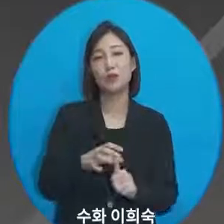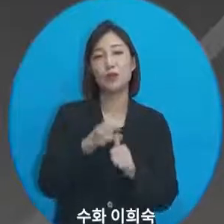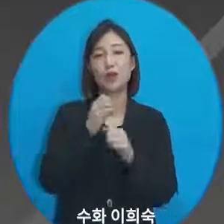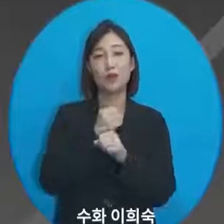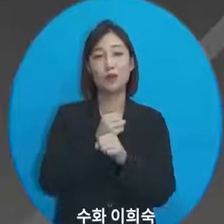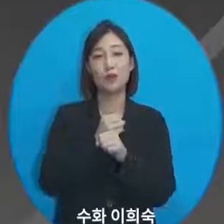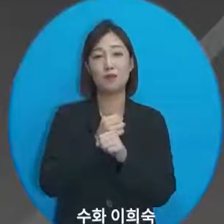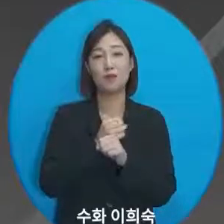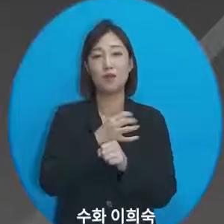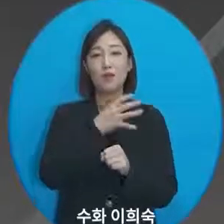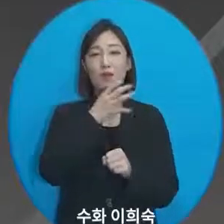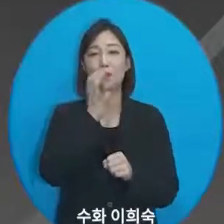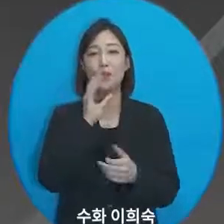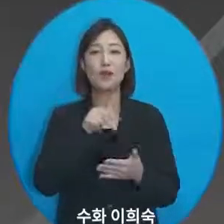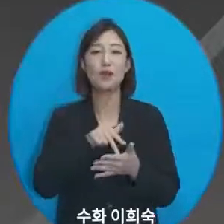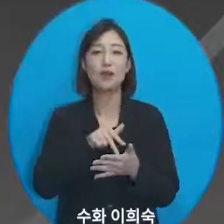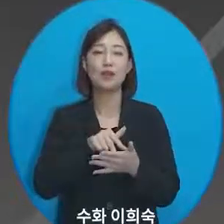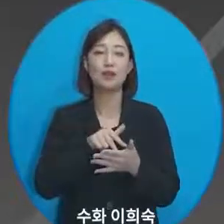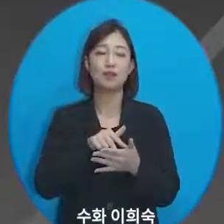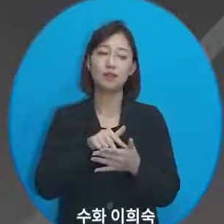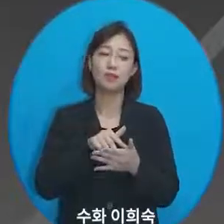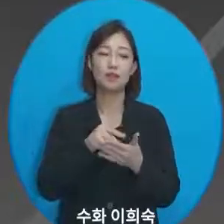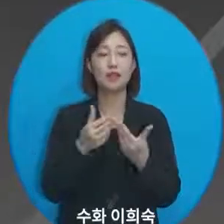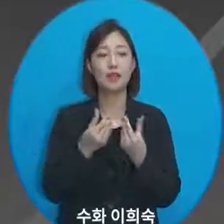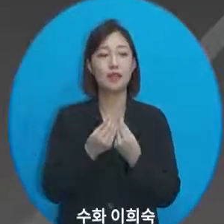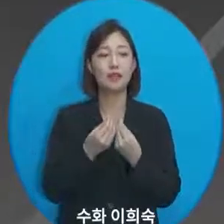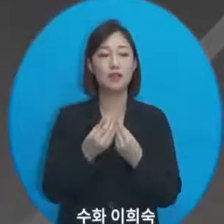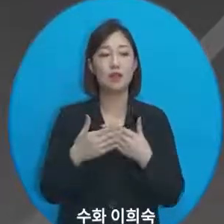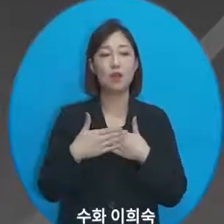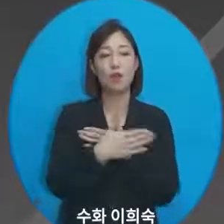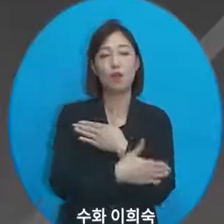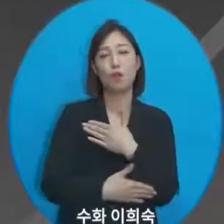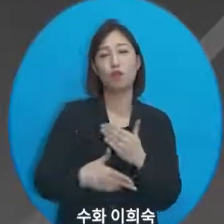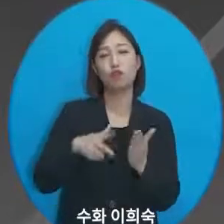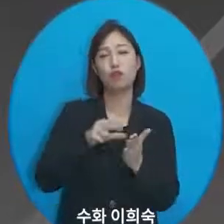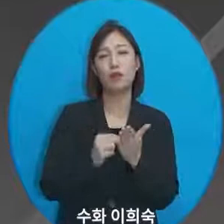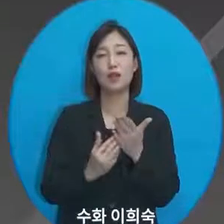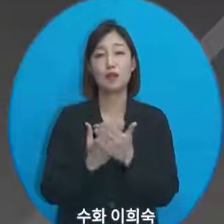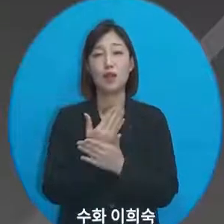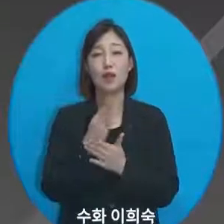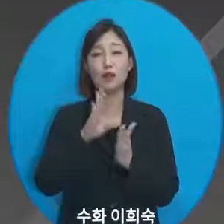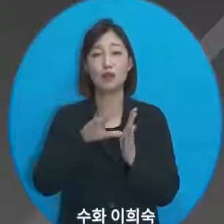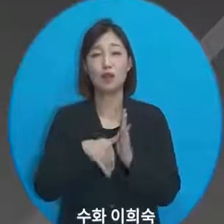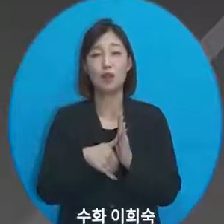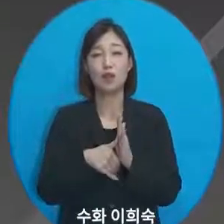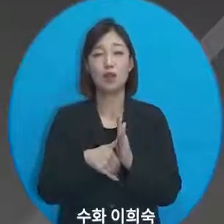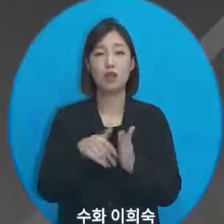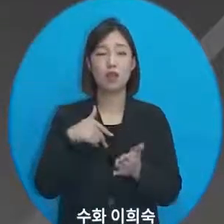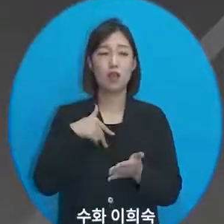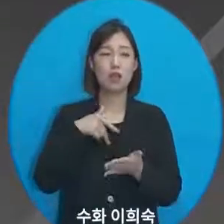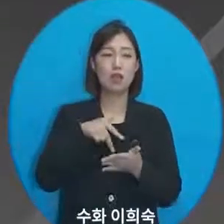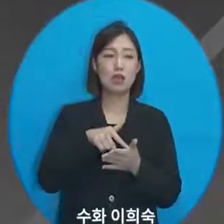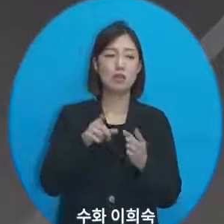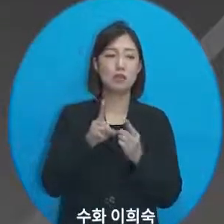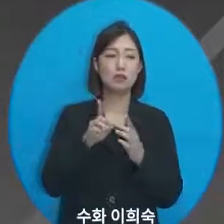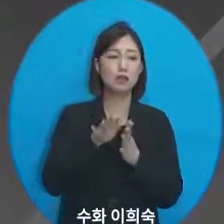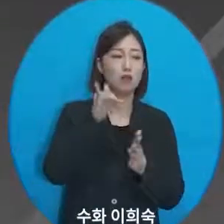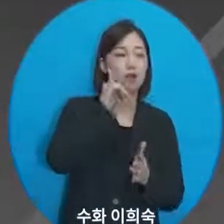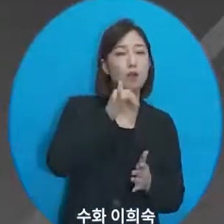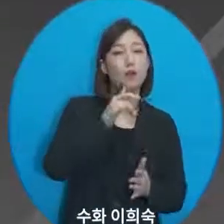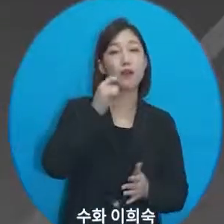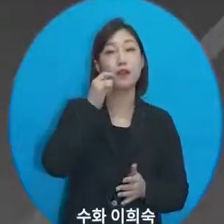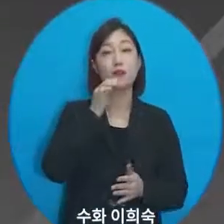통해서 이 사람이 건강상 어떠한 문제가 있는지, 그래서 필요하다면 복지사를 부를 것인지 아니면